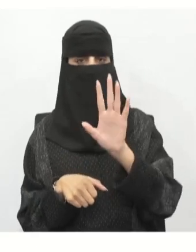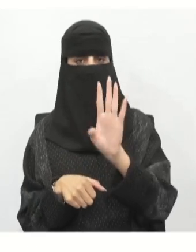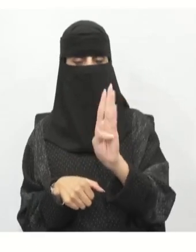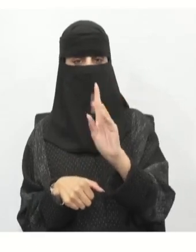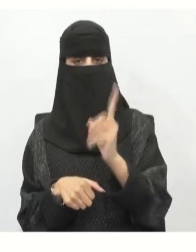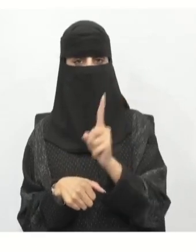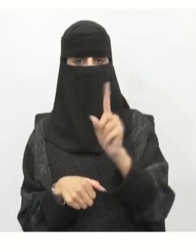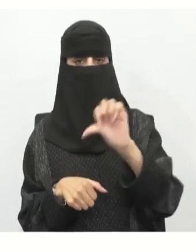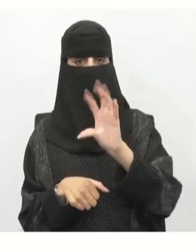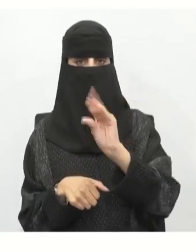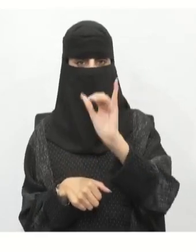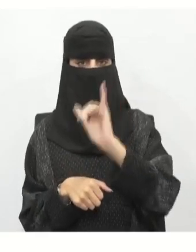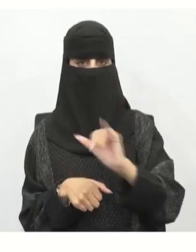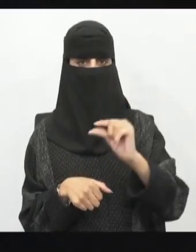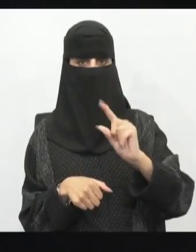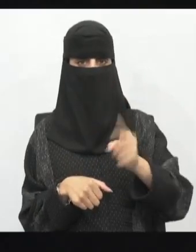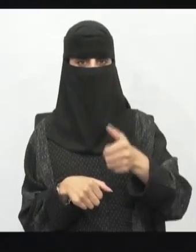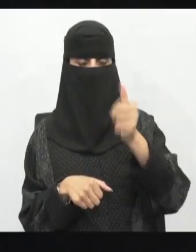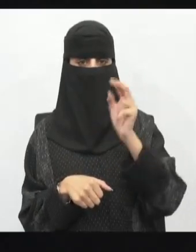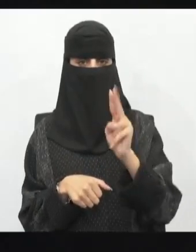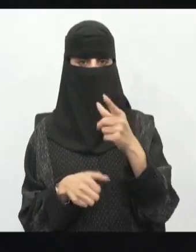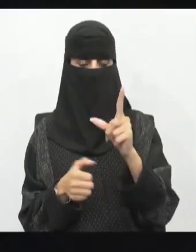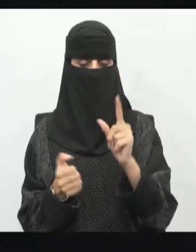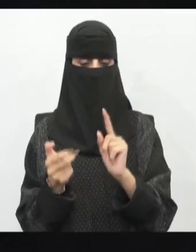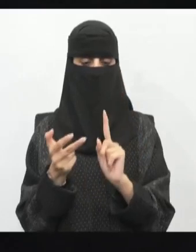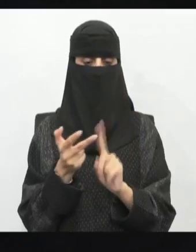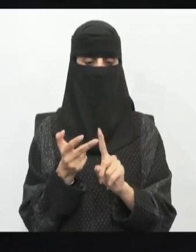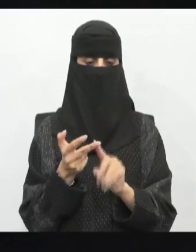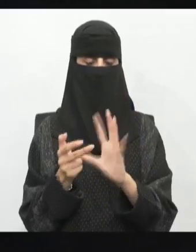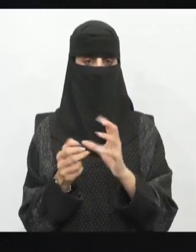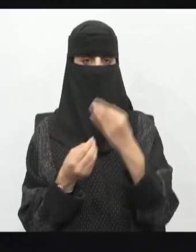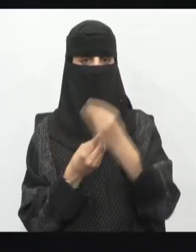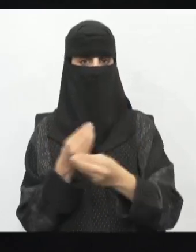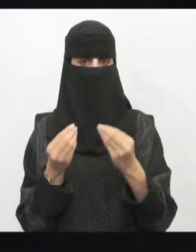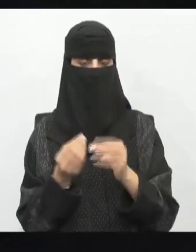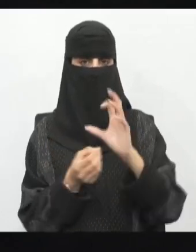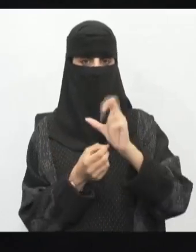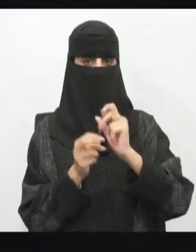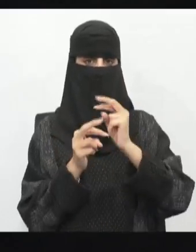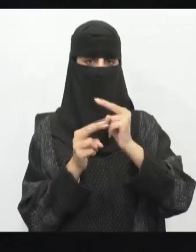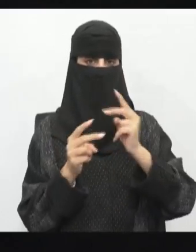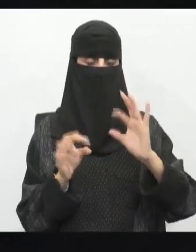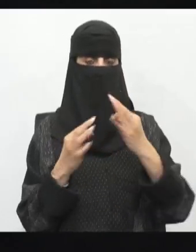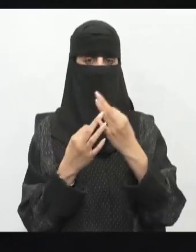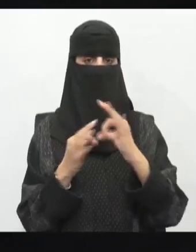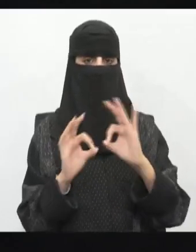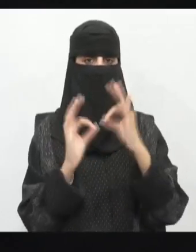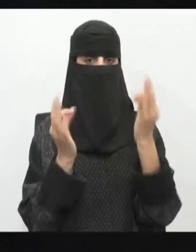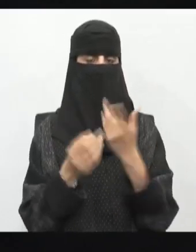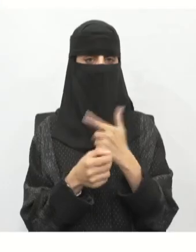بارك الله فيكم والمجموعه الثالثه الفواكه والخضروات وهي مجموعه